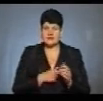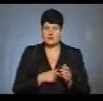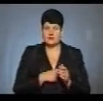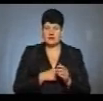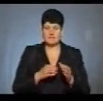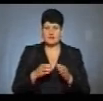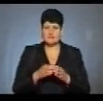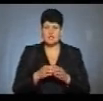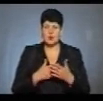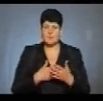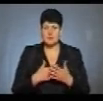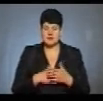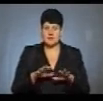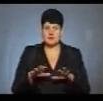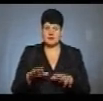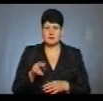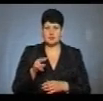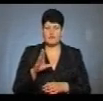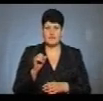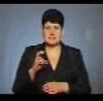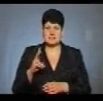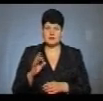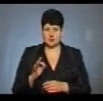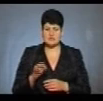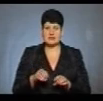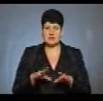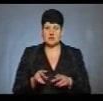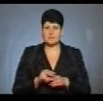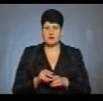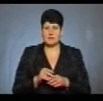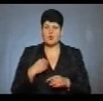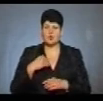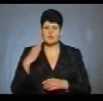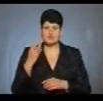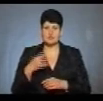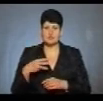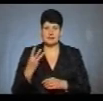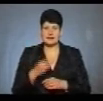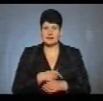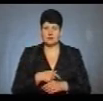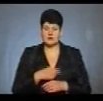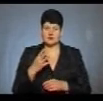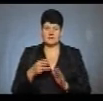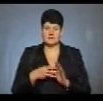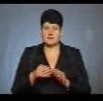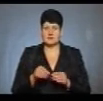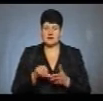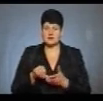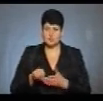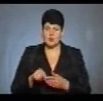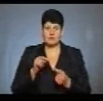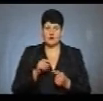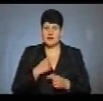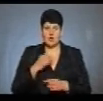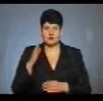фракції «Громадянська позиція» Петро Васько. За рішення з поправками проголосували 43 депутати з 48 присутніх. Проти не голосував